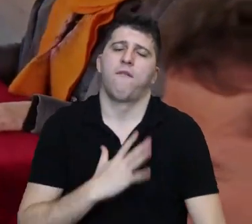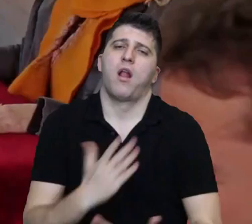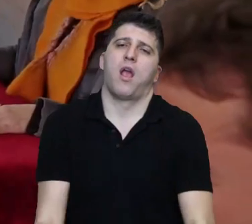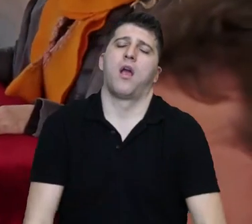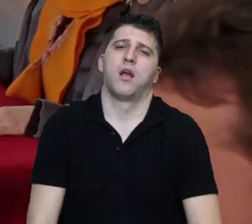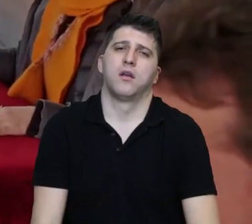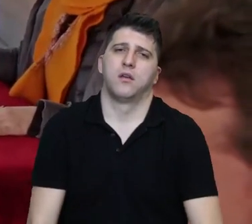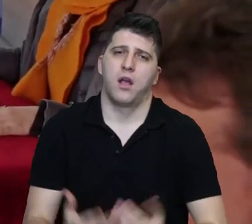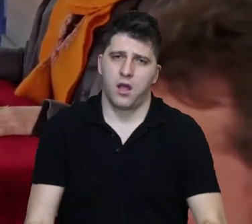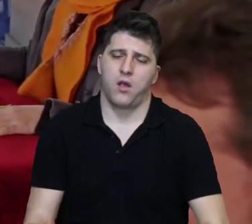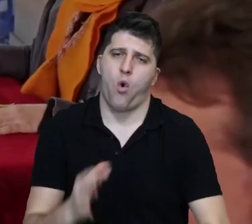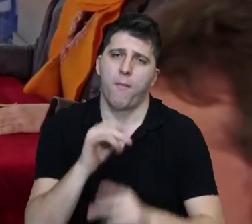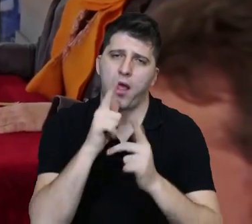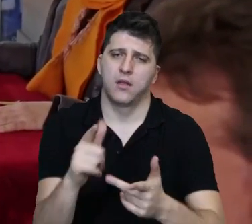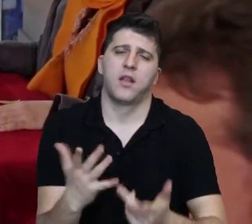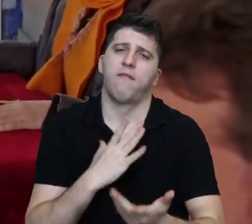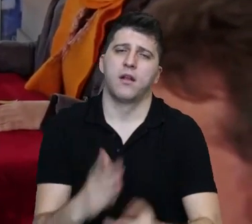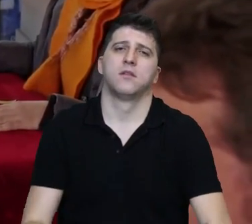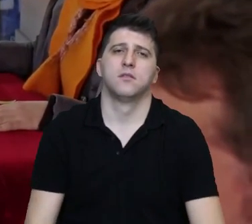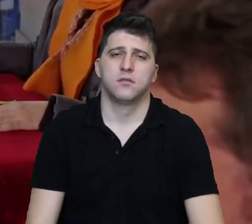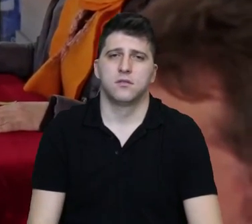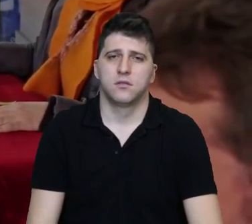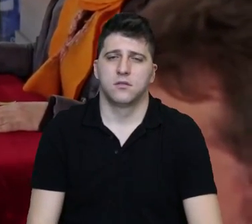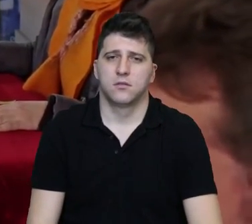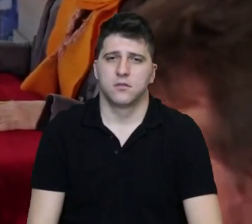ya? Bunu çayına ekledi. O barak ne var?